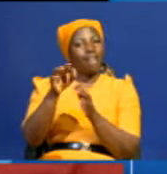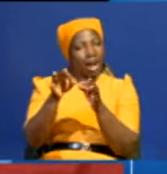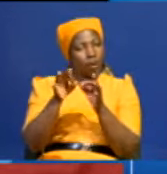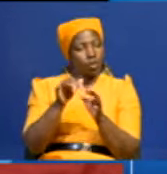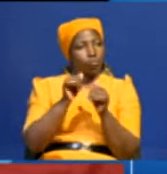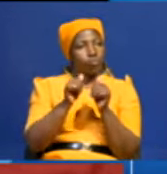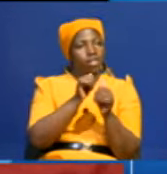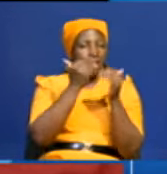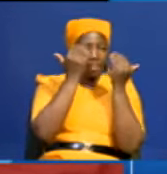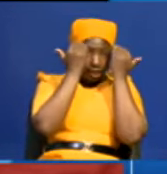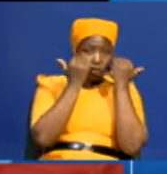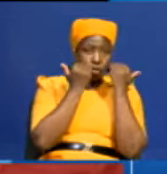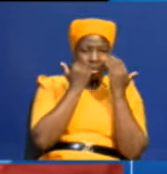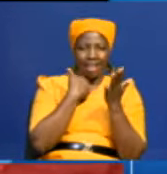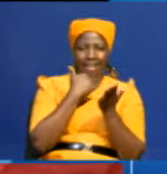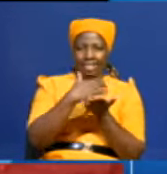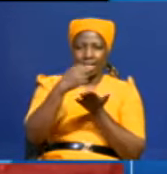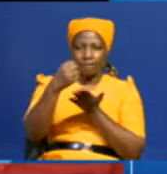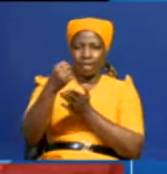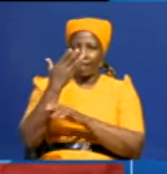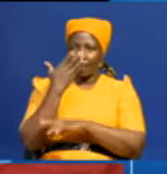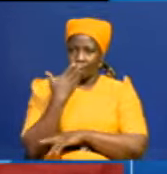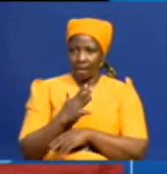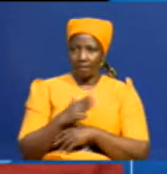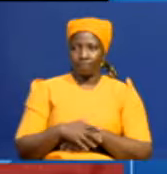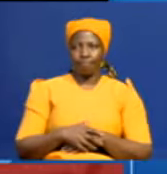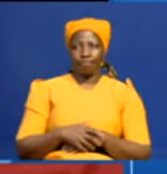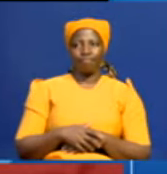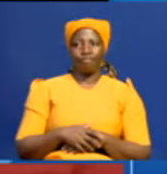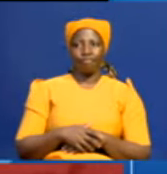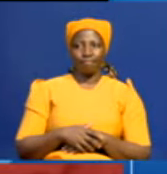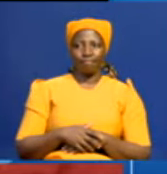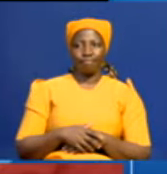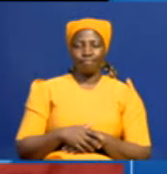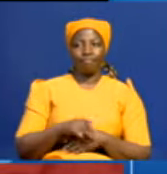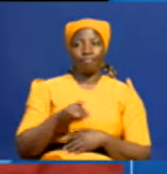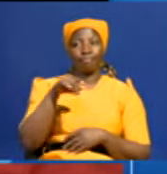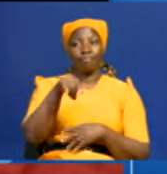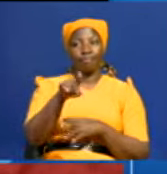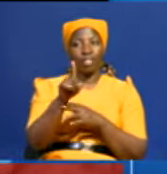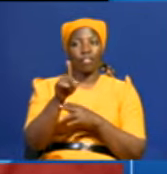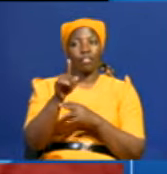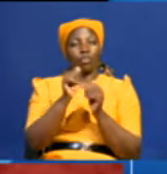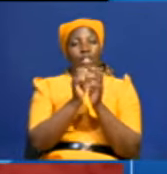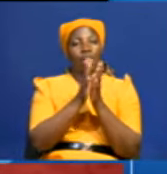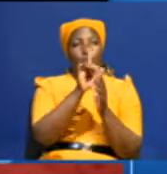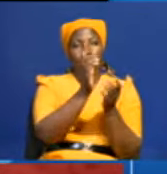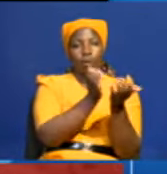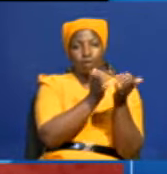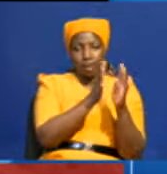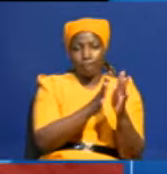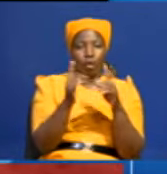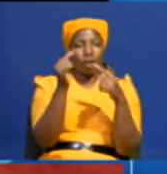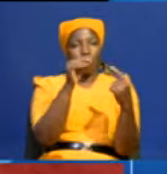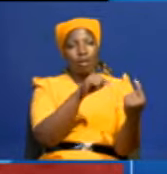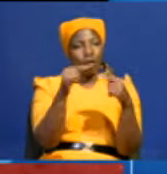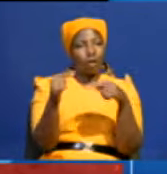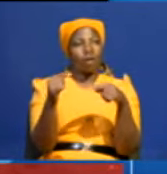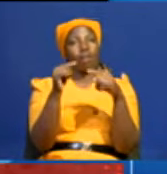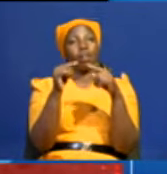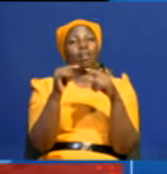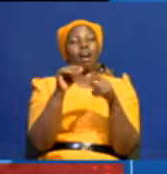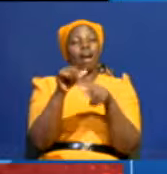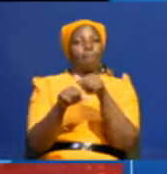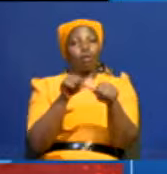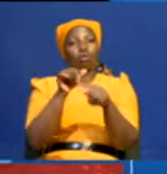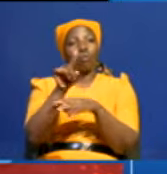Desire Muhiyunza na mfanyabiashara wa Kenya Kome Kirimi walikuwa wanazozania umiliki wa kampuni moja kabla ya Kome kushindwa katika kesi